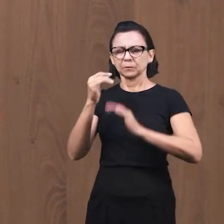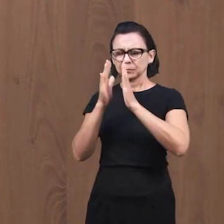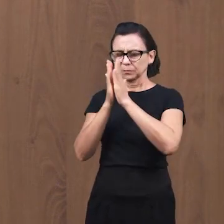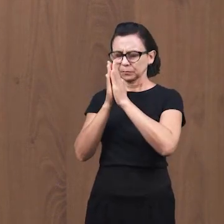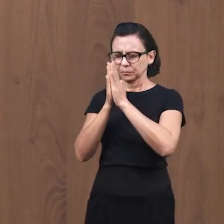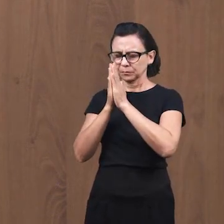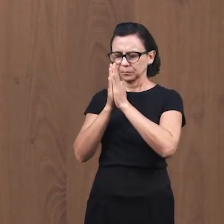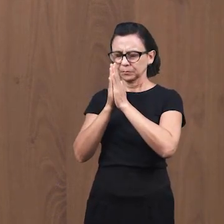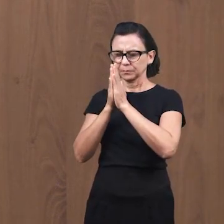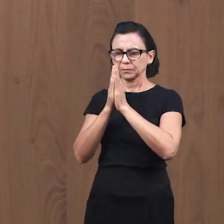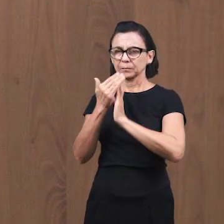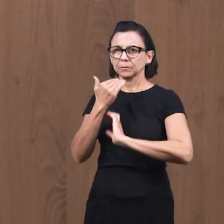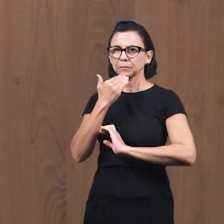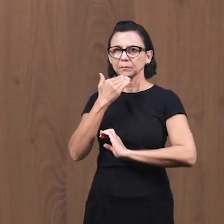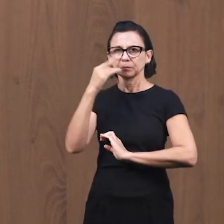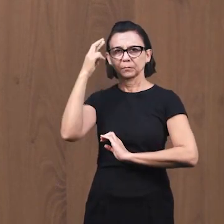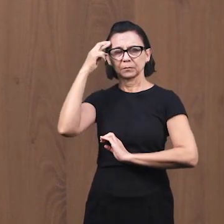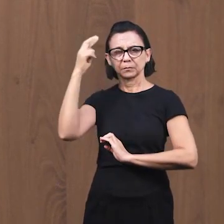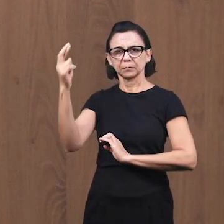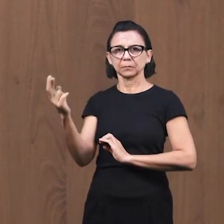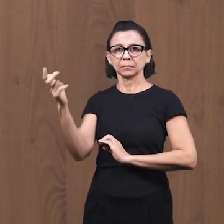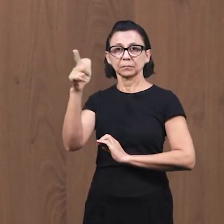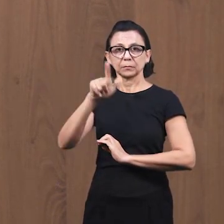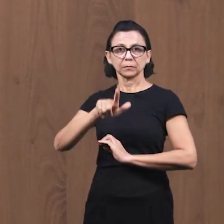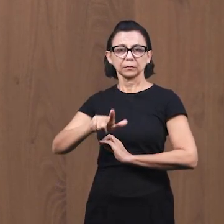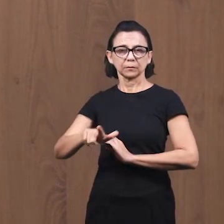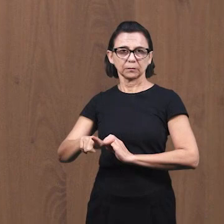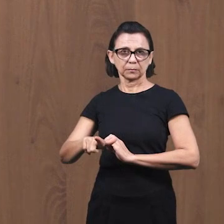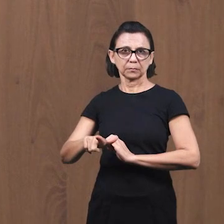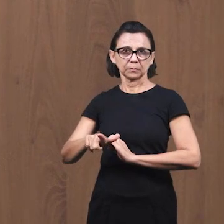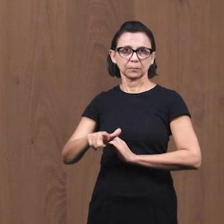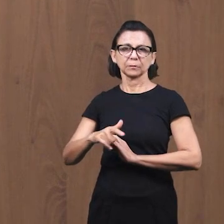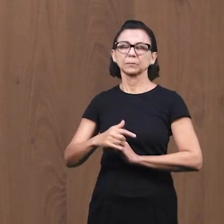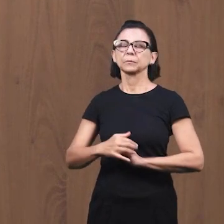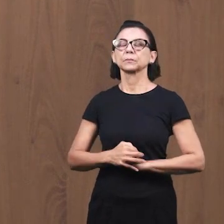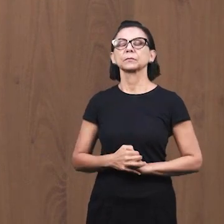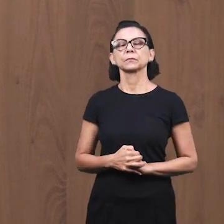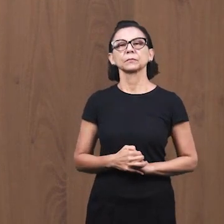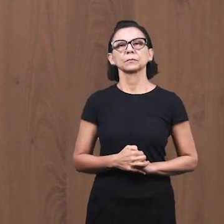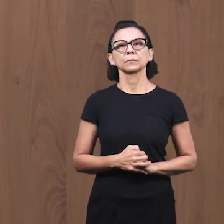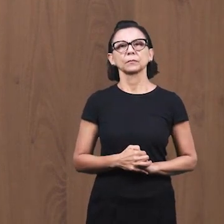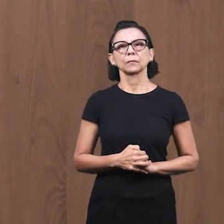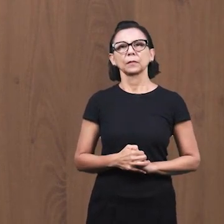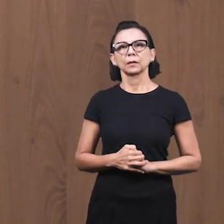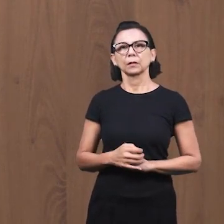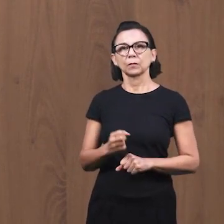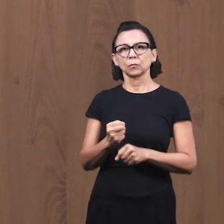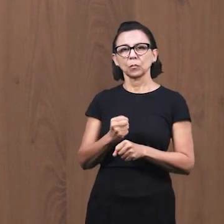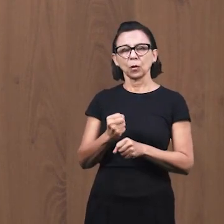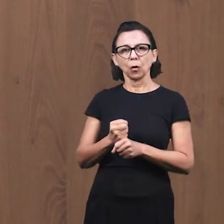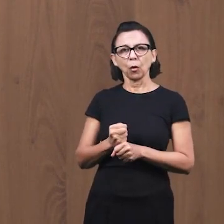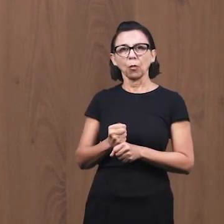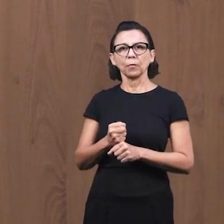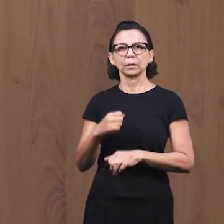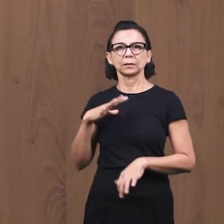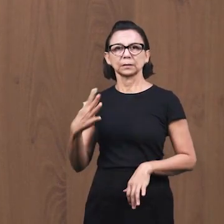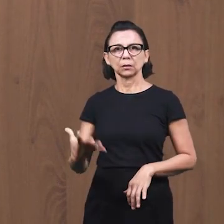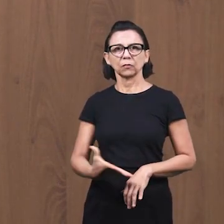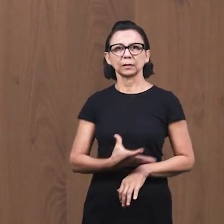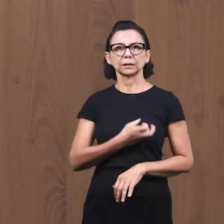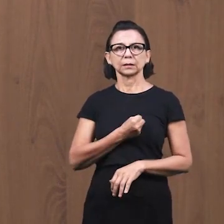мы ходатайствуем пред Тобою, когда мы приносим пред Тобой, Владыка, и молим Тебя